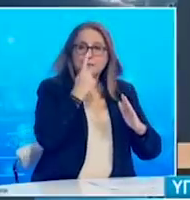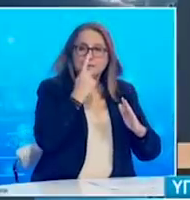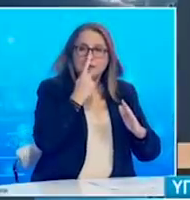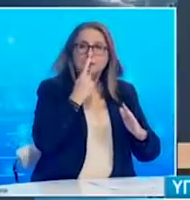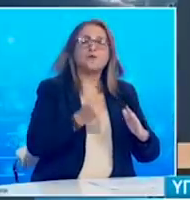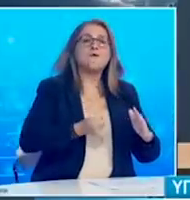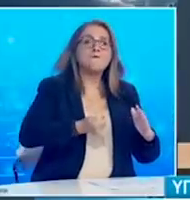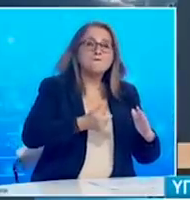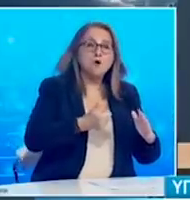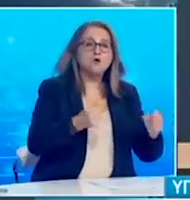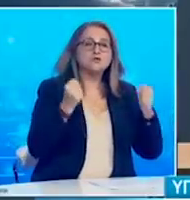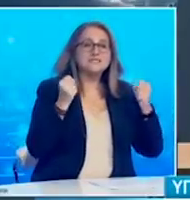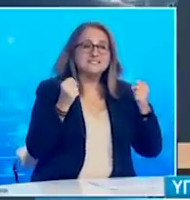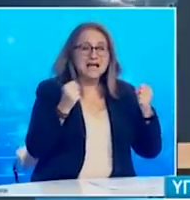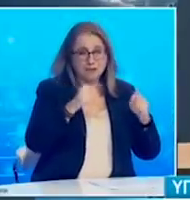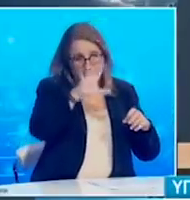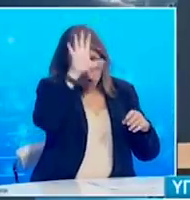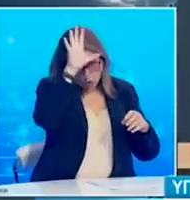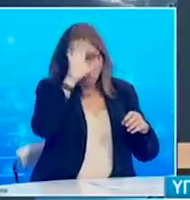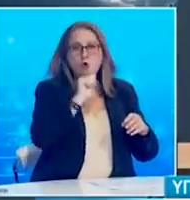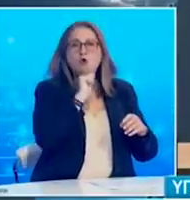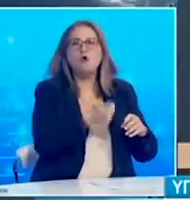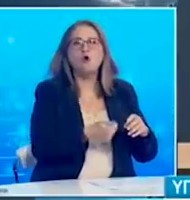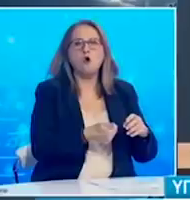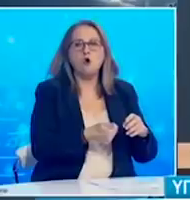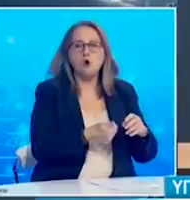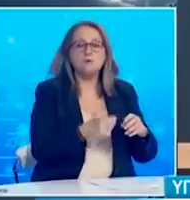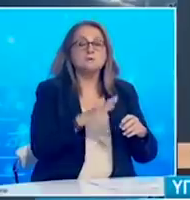Ζακύνθου, Ρόδου και Κο, ισχύουν τα εξής. Δεν